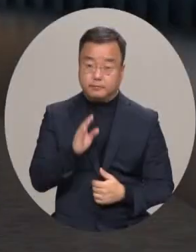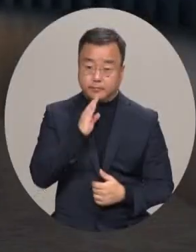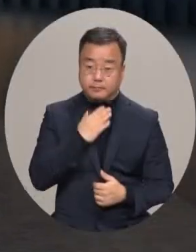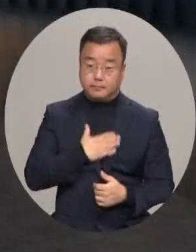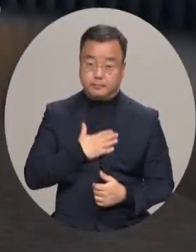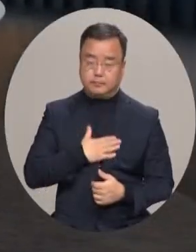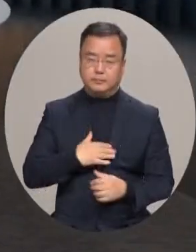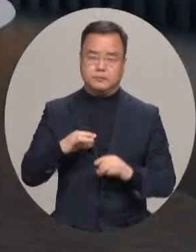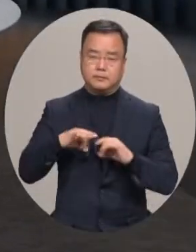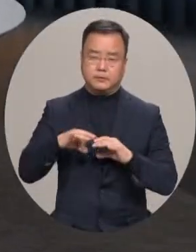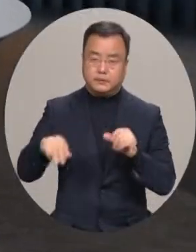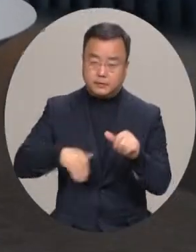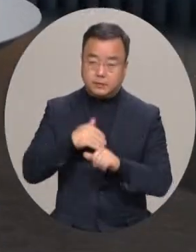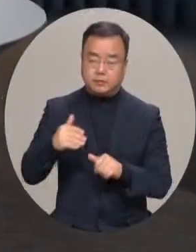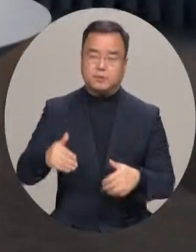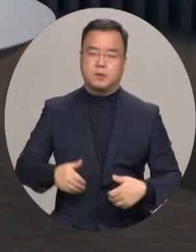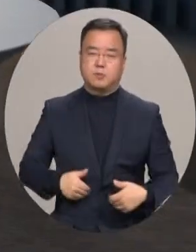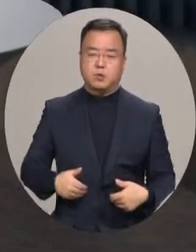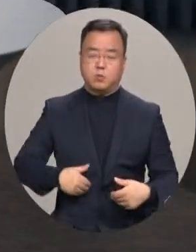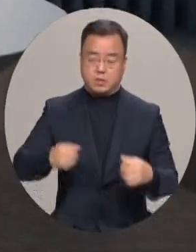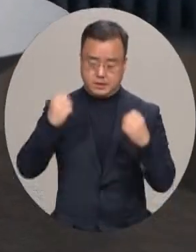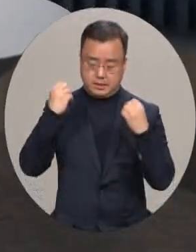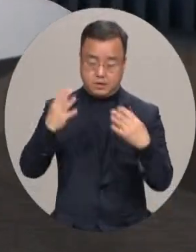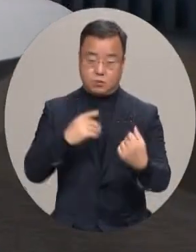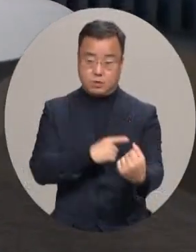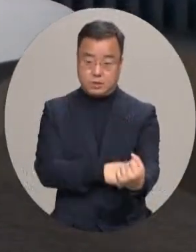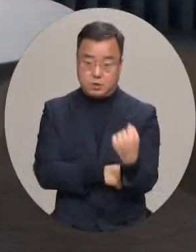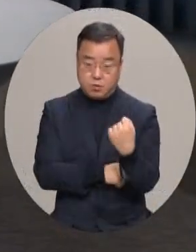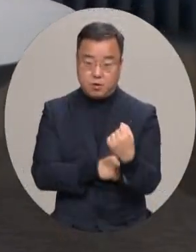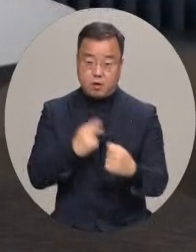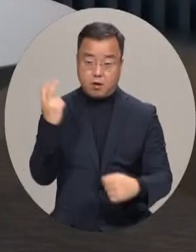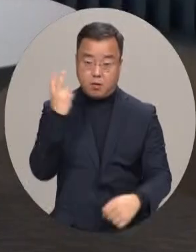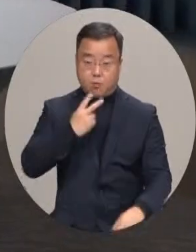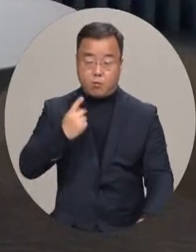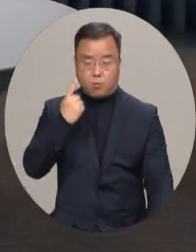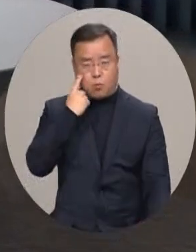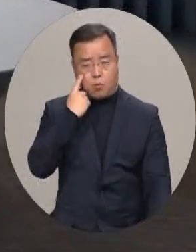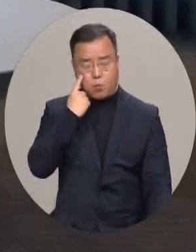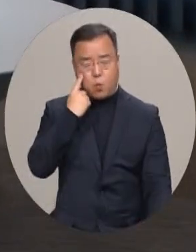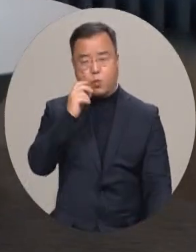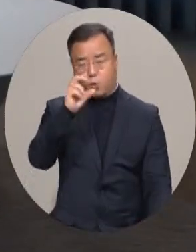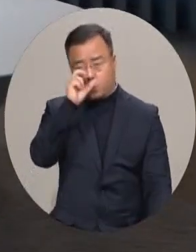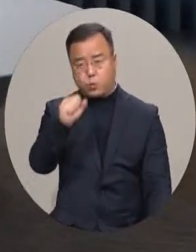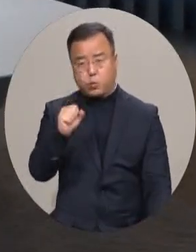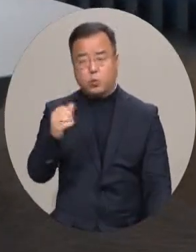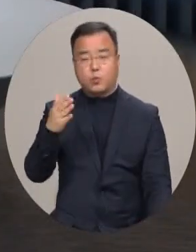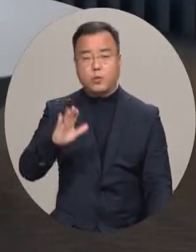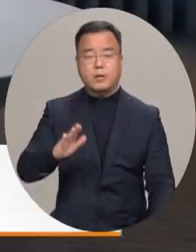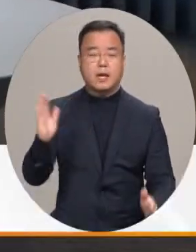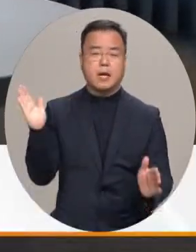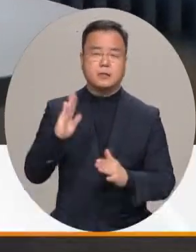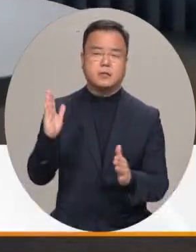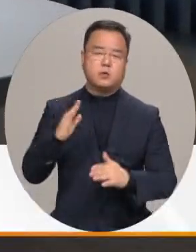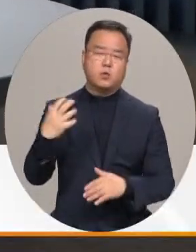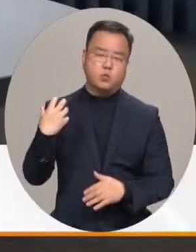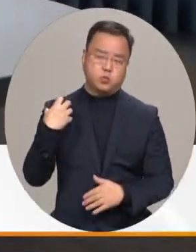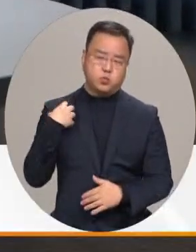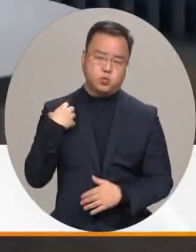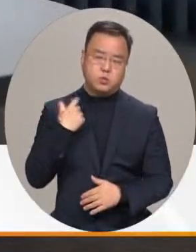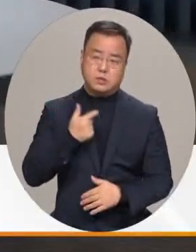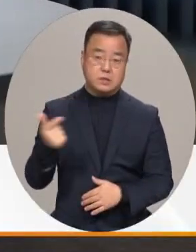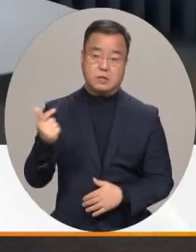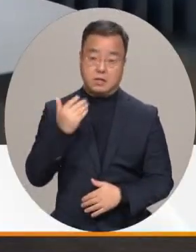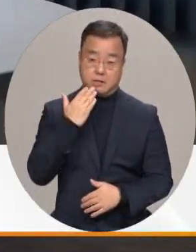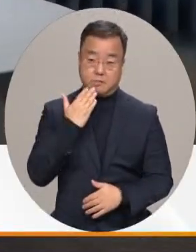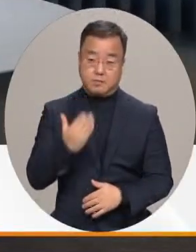디지털 시대 요구되는이 새로운 영향도 함께 보겠다는 취지는 좋은데 아무래도이 학생들 부담이 커질 수 있다는 우려도